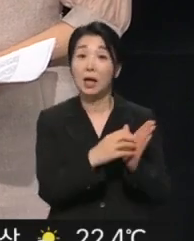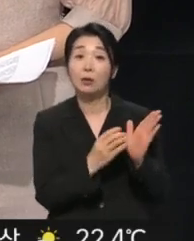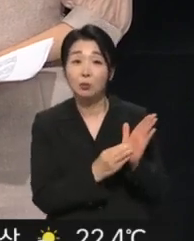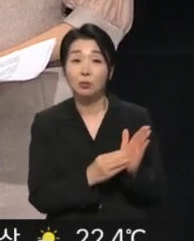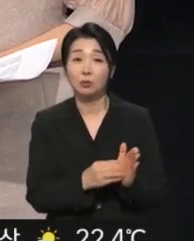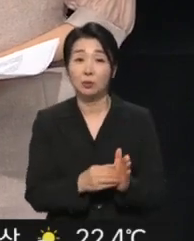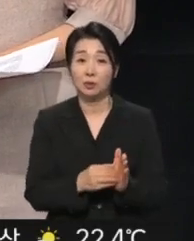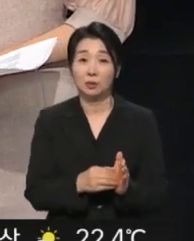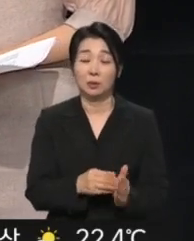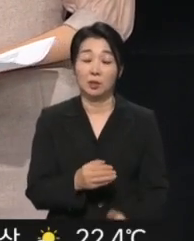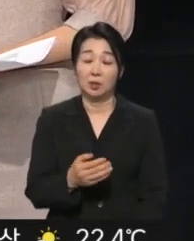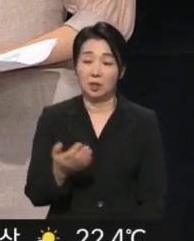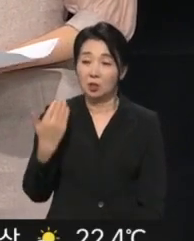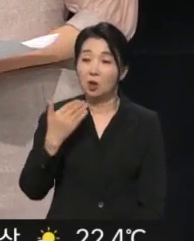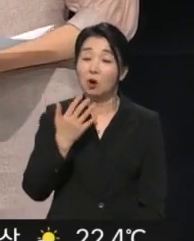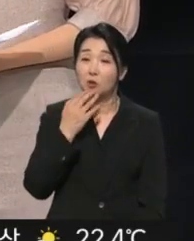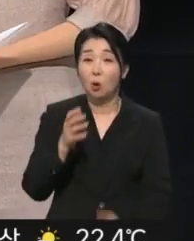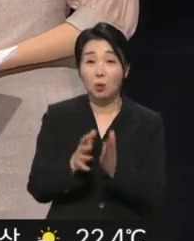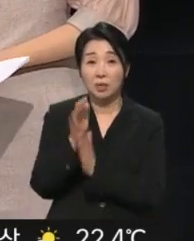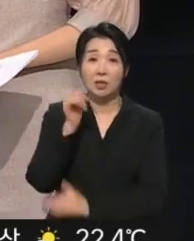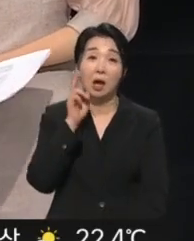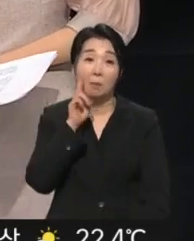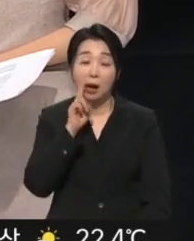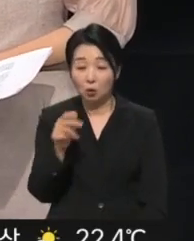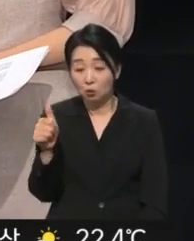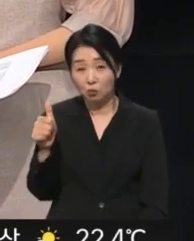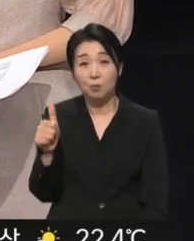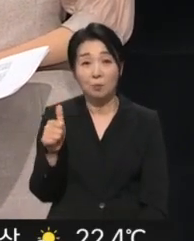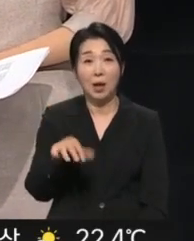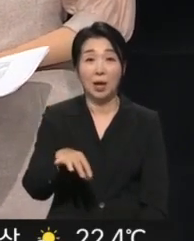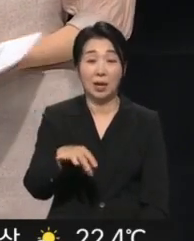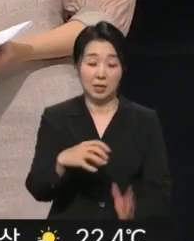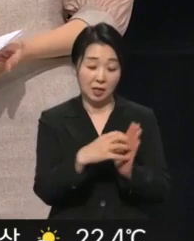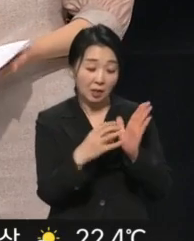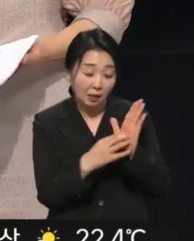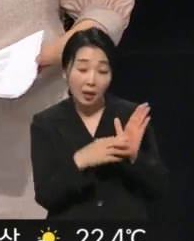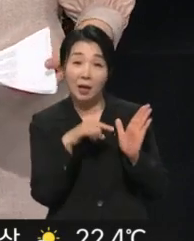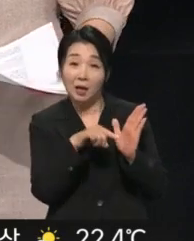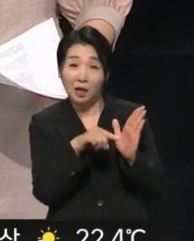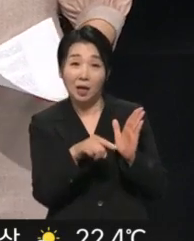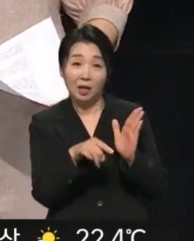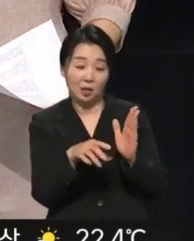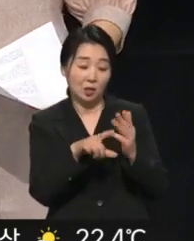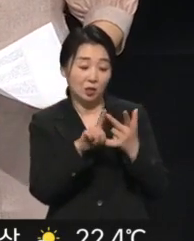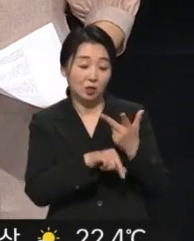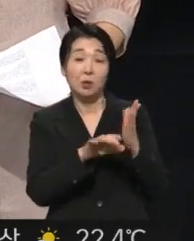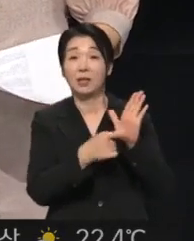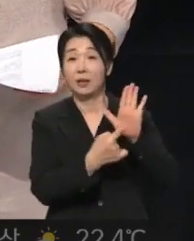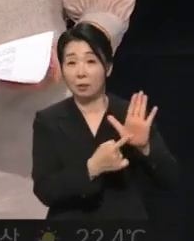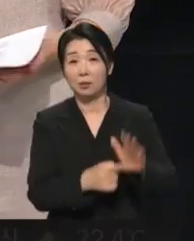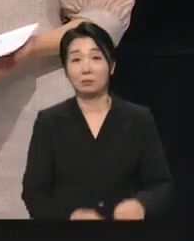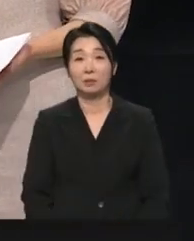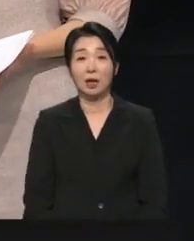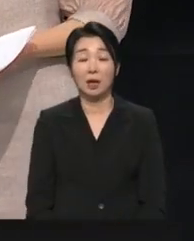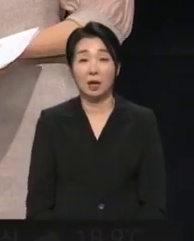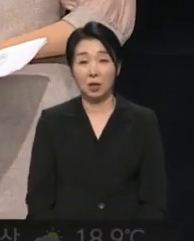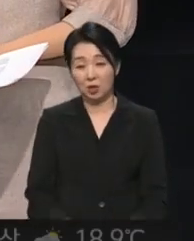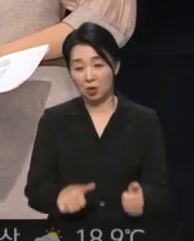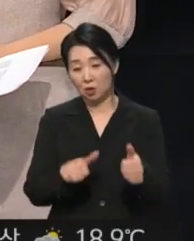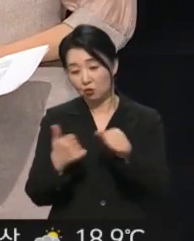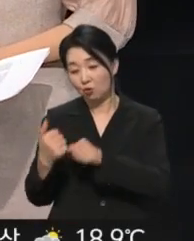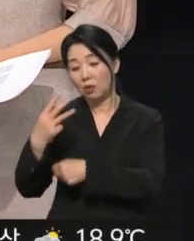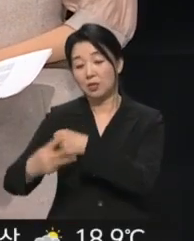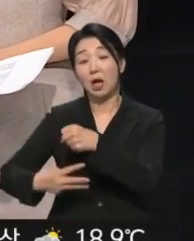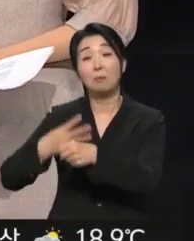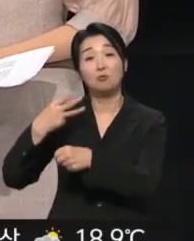전 서울시장의 이야기를 담은 다큐멘터리 영화 첫 변론이 오는 7월에 개봉합니다. 고인의 3주기를 맞아서 제작된